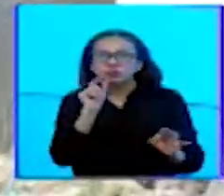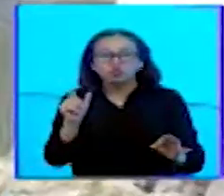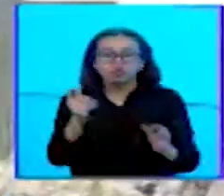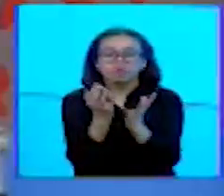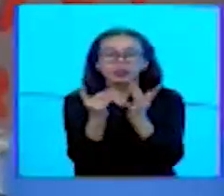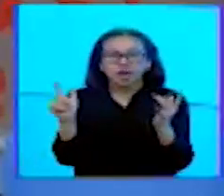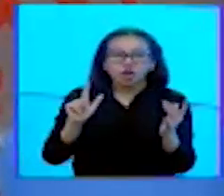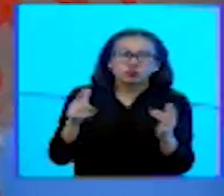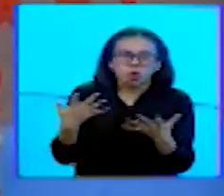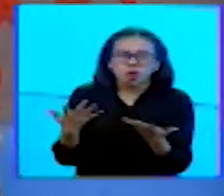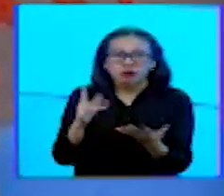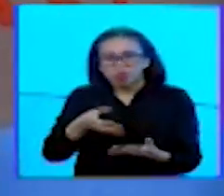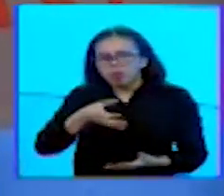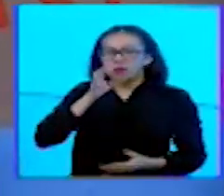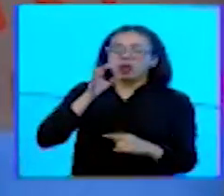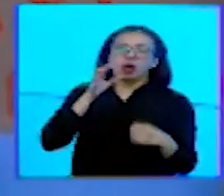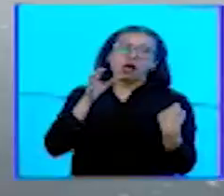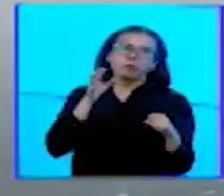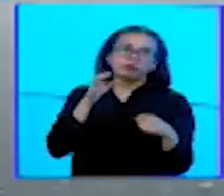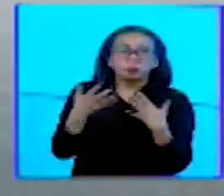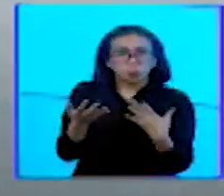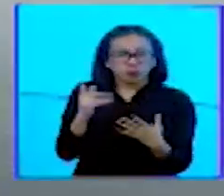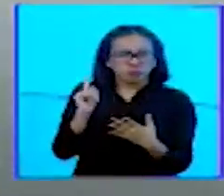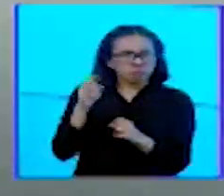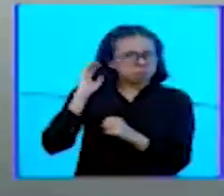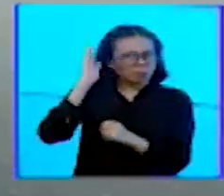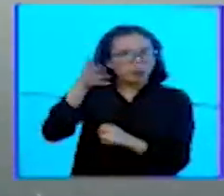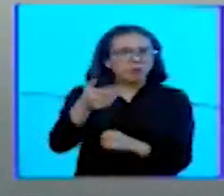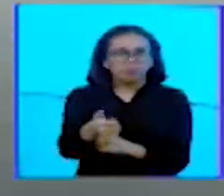Dari Solo, Jawa Tengah, Septiantoro, iNews, melaporkan.